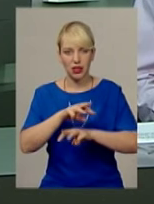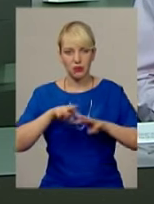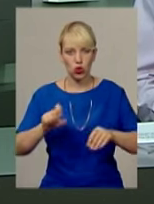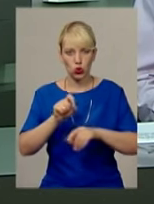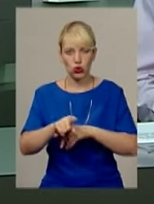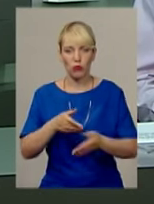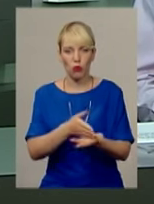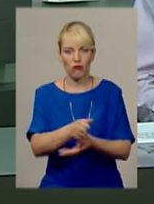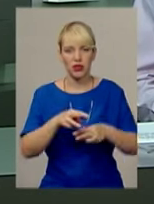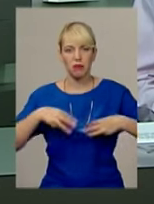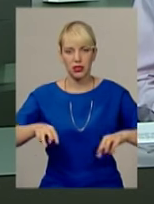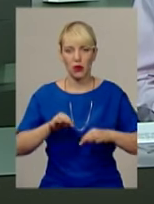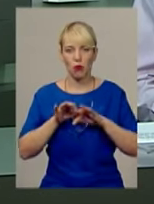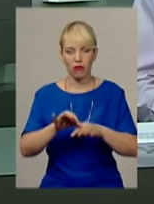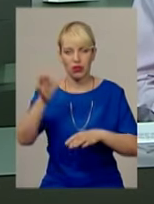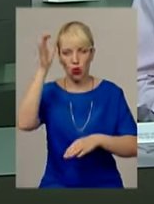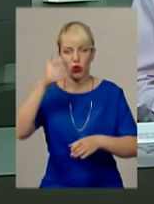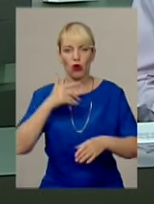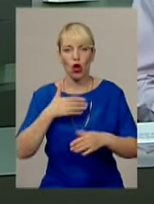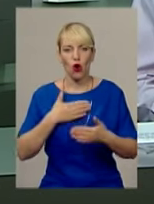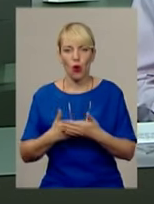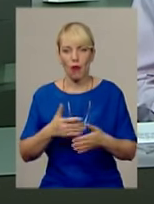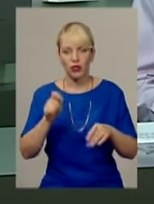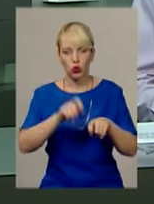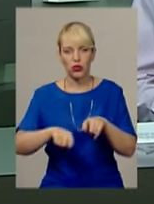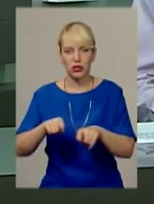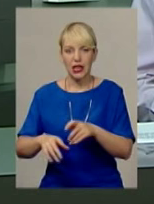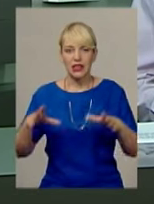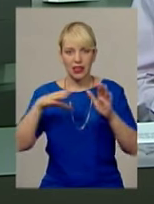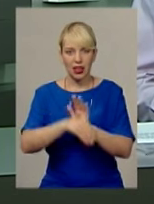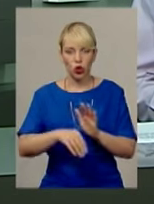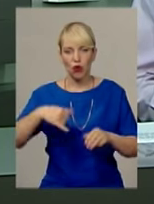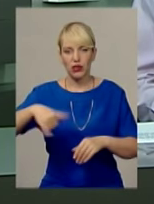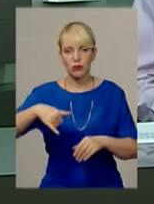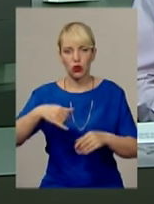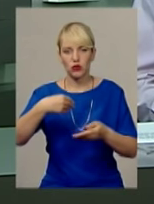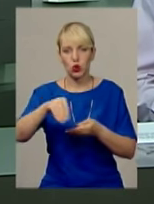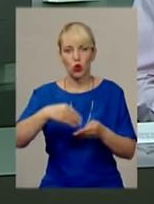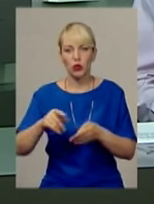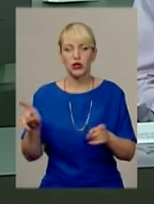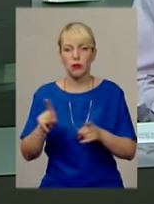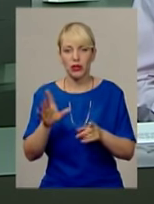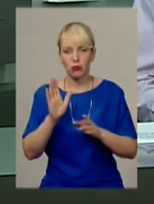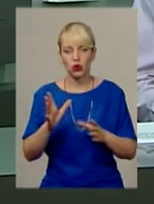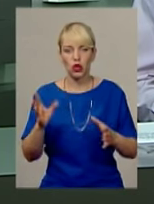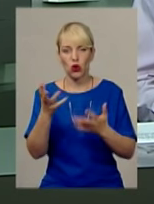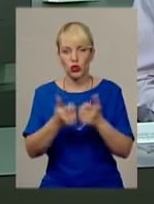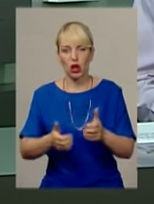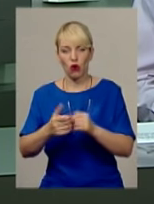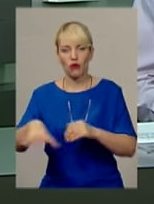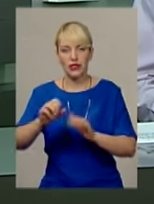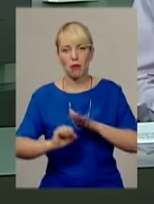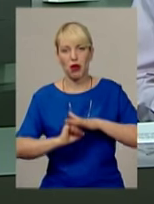доручив профільним міністерствам провести науково-громадську експертизу складових споживчого кошика, на основі якого розрахуються всі базові